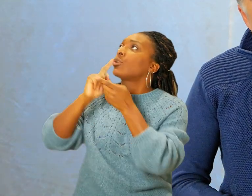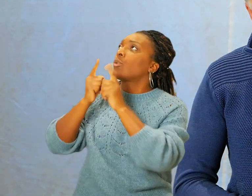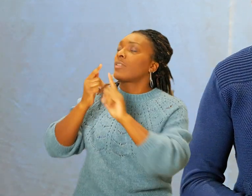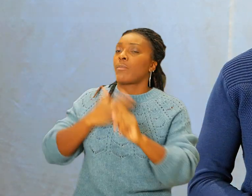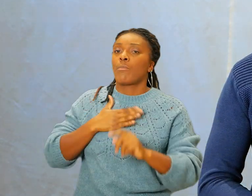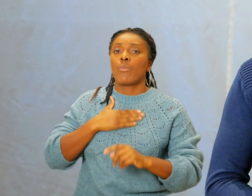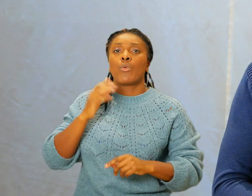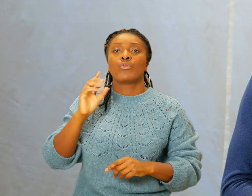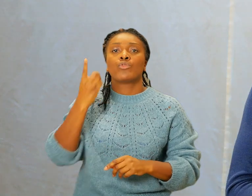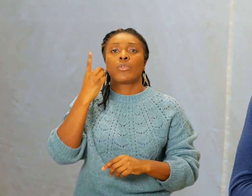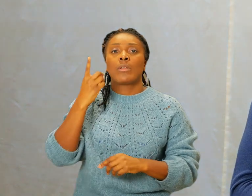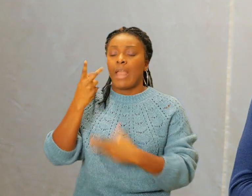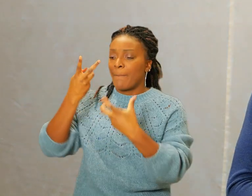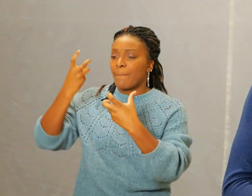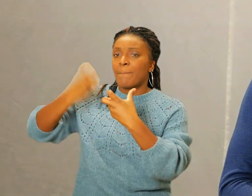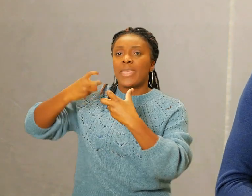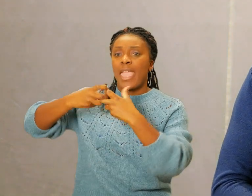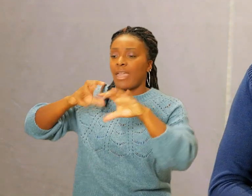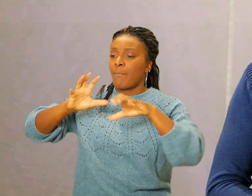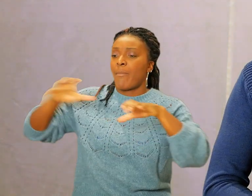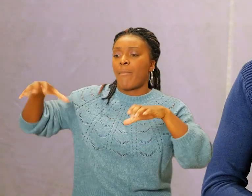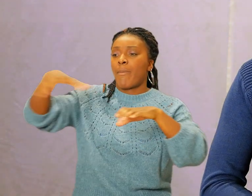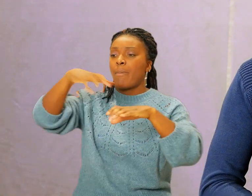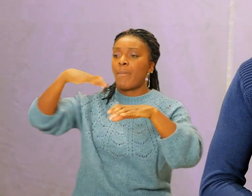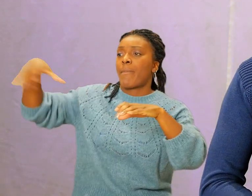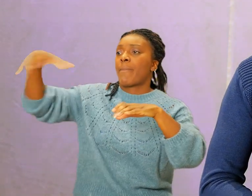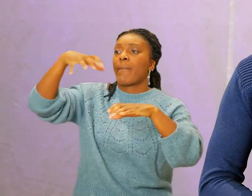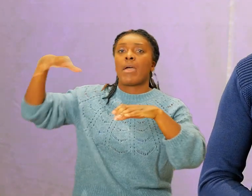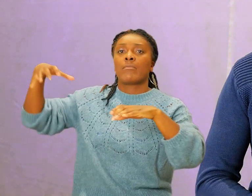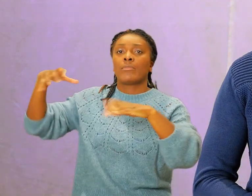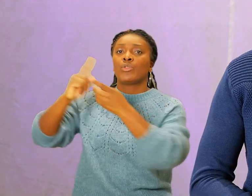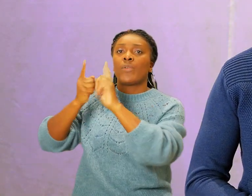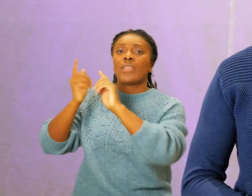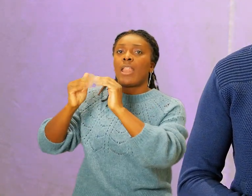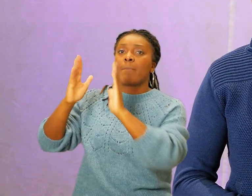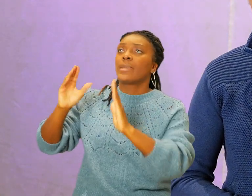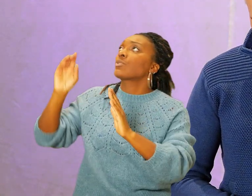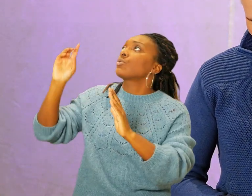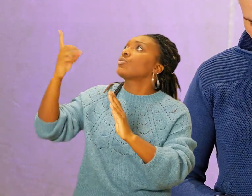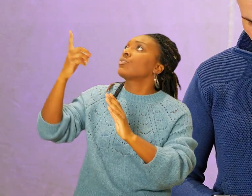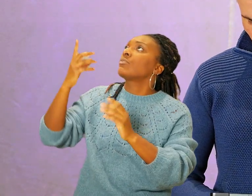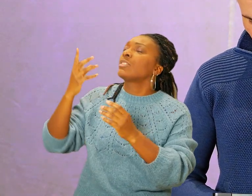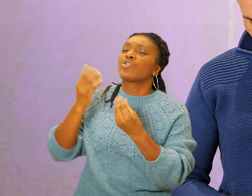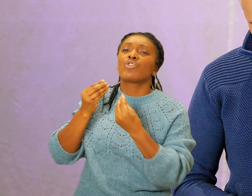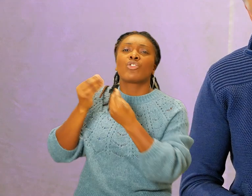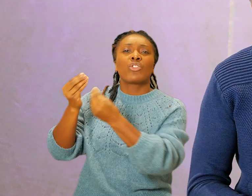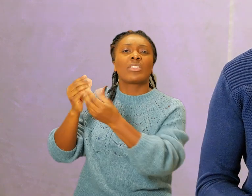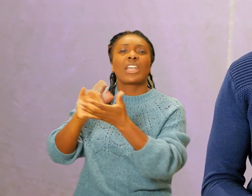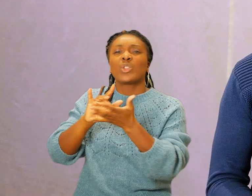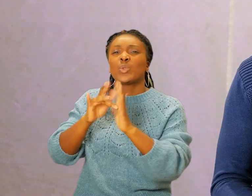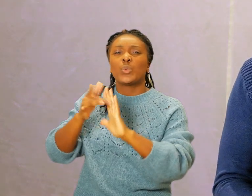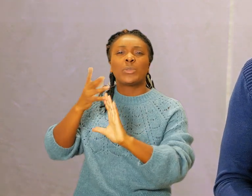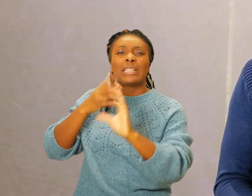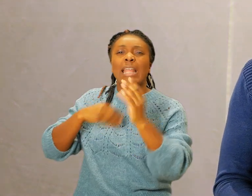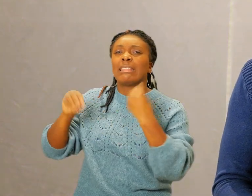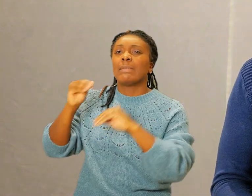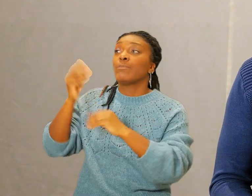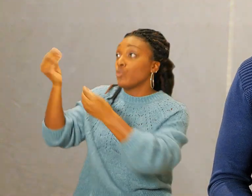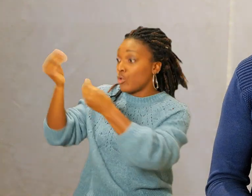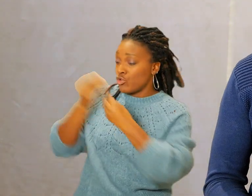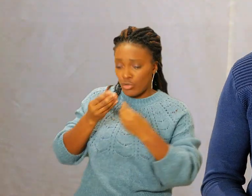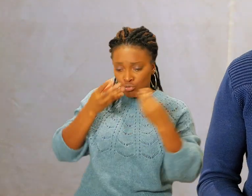pierre que j'ai dressée pour monument sera la maison de Dieu, et je te donnerai la dîme de tout ce que tu me donneras.